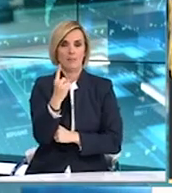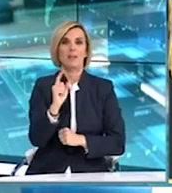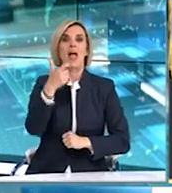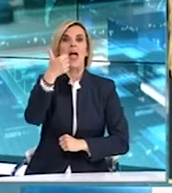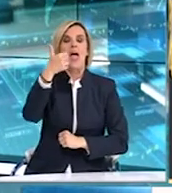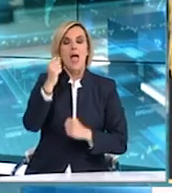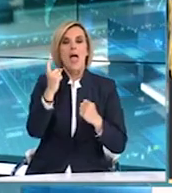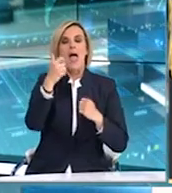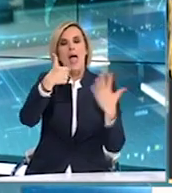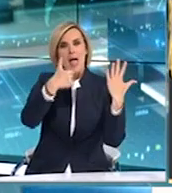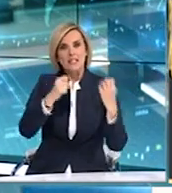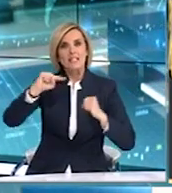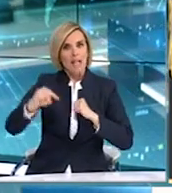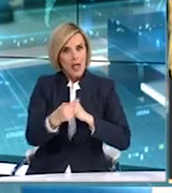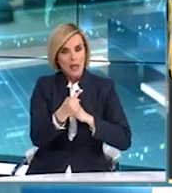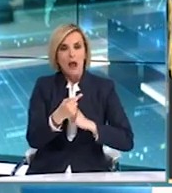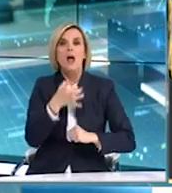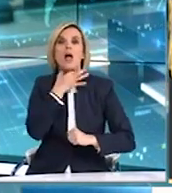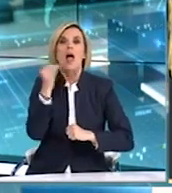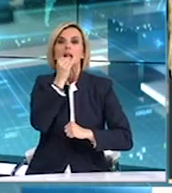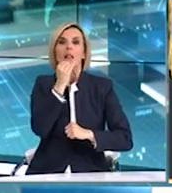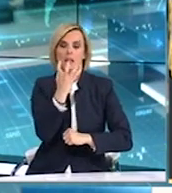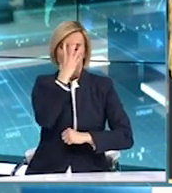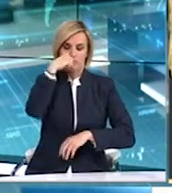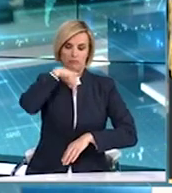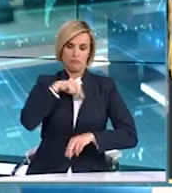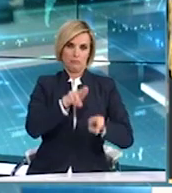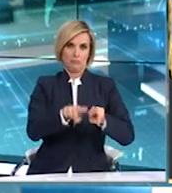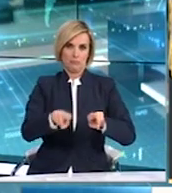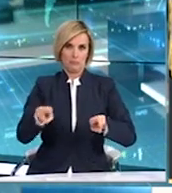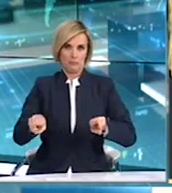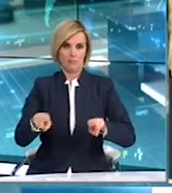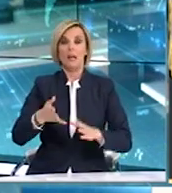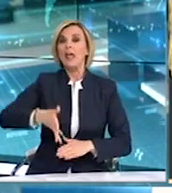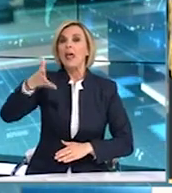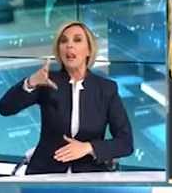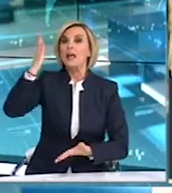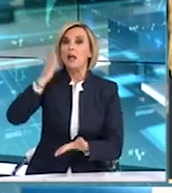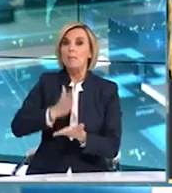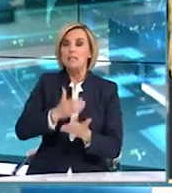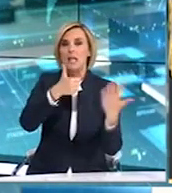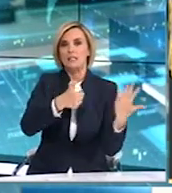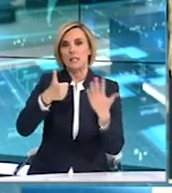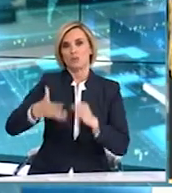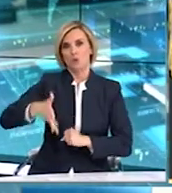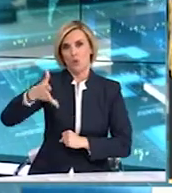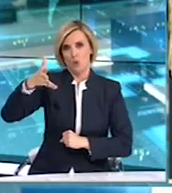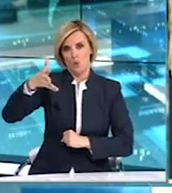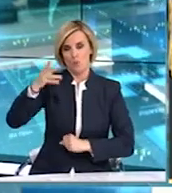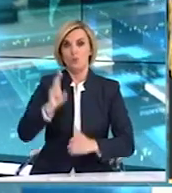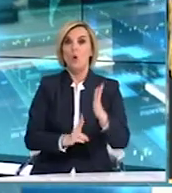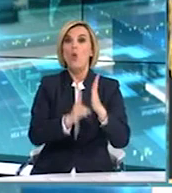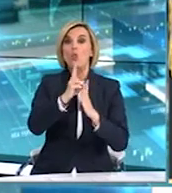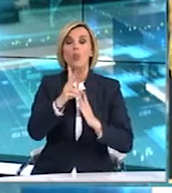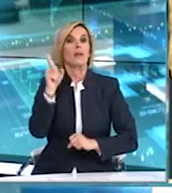μας νοσηλεύονται στις μονάδες εντατικής θεραπείας διασωληνωμένοι. Η μέση ηλικία τους είναι 66 ετών. 12